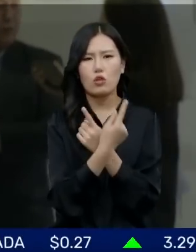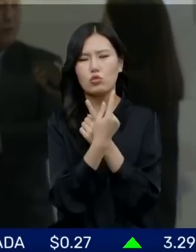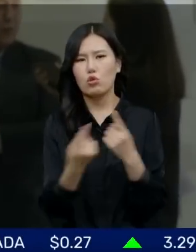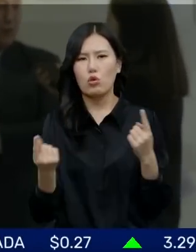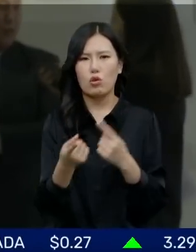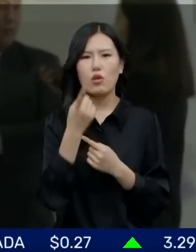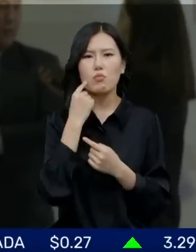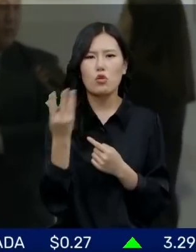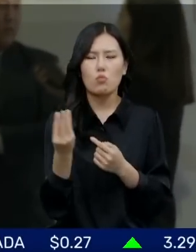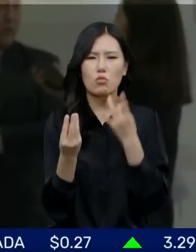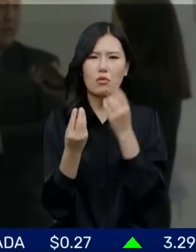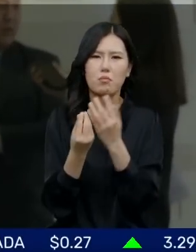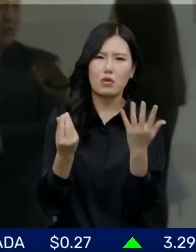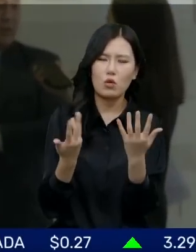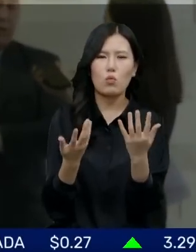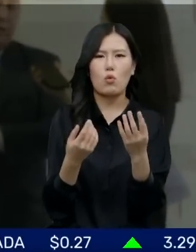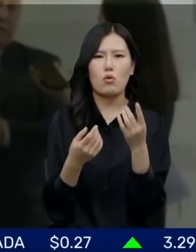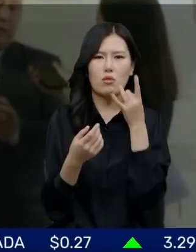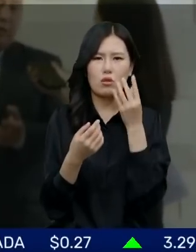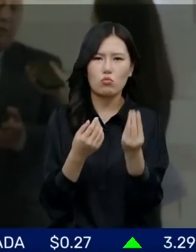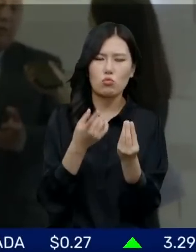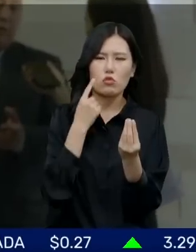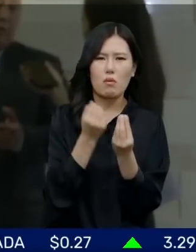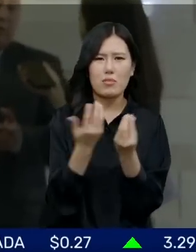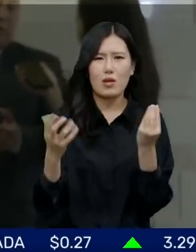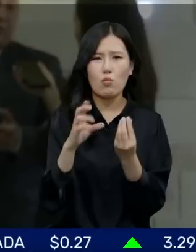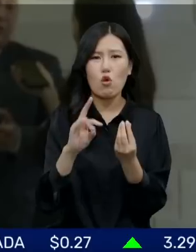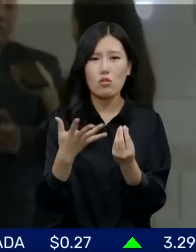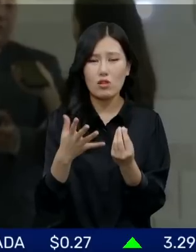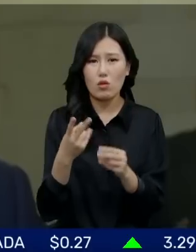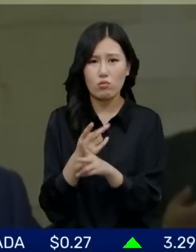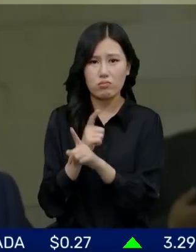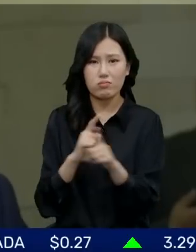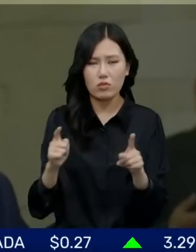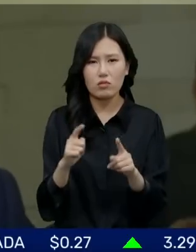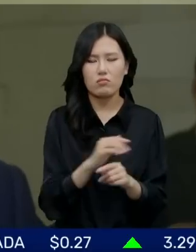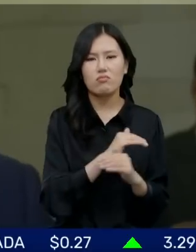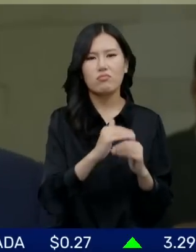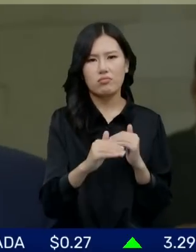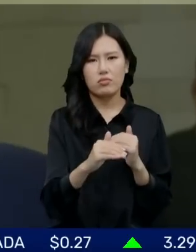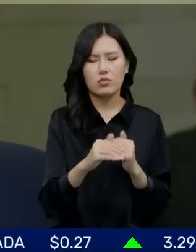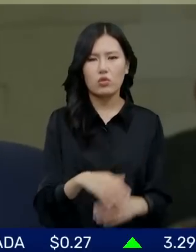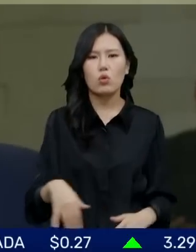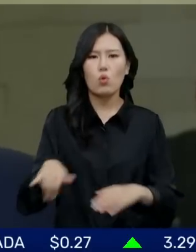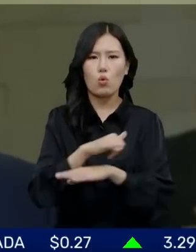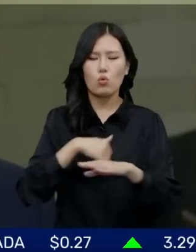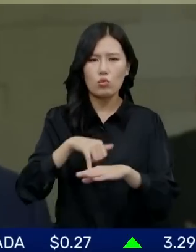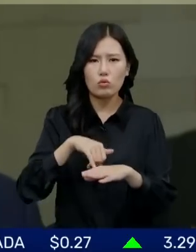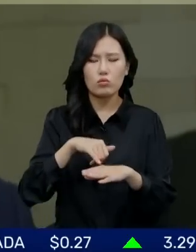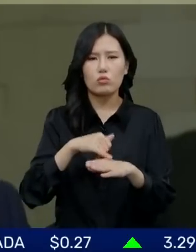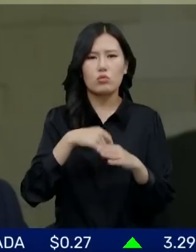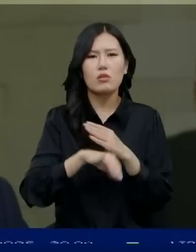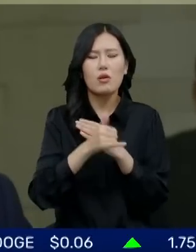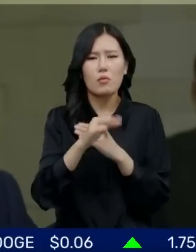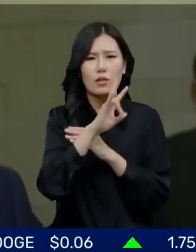ингэж зогсолт хийсэн байгаа. Тэгэхээр бол энэ хуулийн дээр бол гендрийн асуудлыг бол улс төрийн намууд баримтлах,